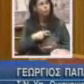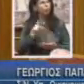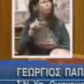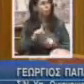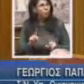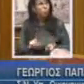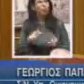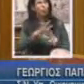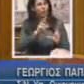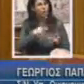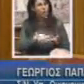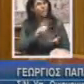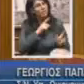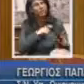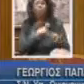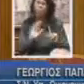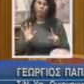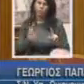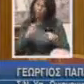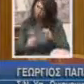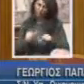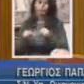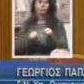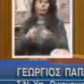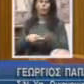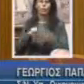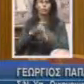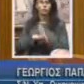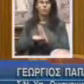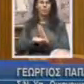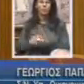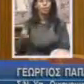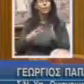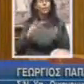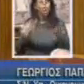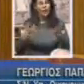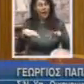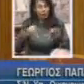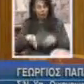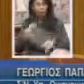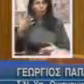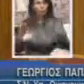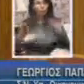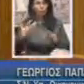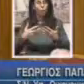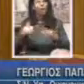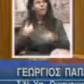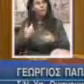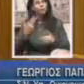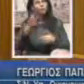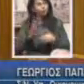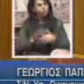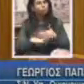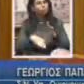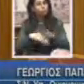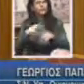επιχειρηματία. Από το 2010, ξεκινώντας από αυτόν τον προϋπολογισμό, προχωράμε αποφασιστικά σε ένα ισορροπημένο